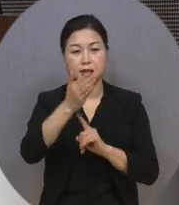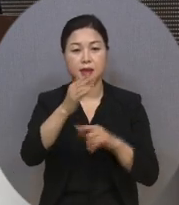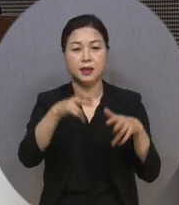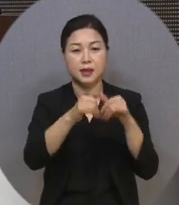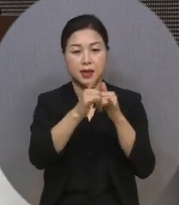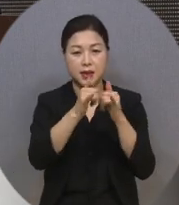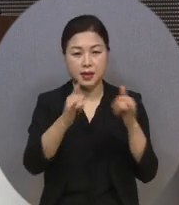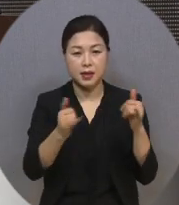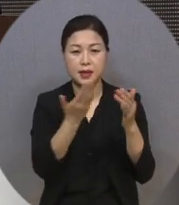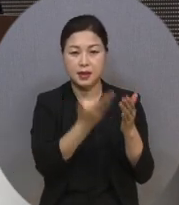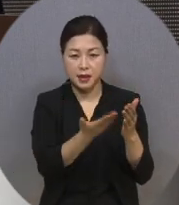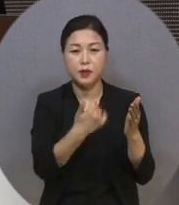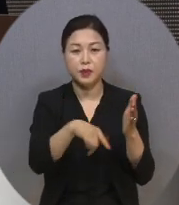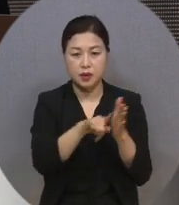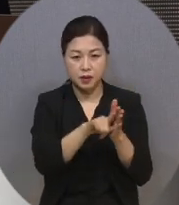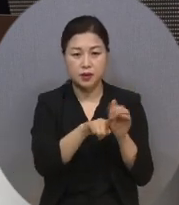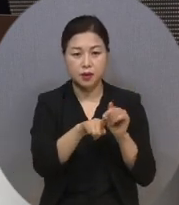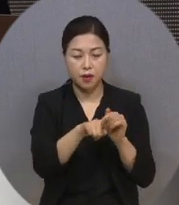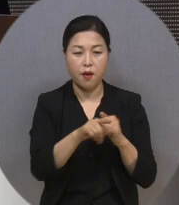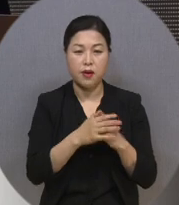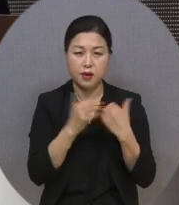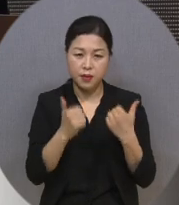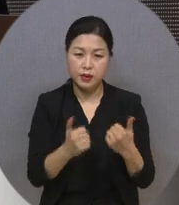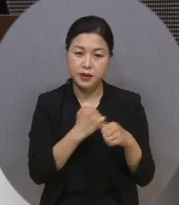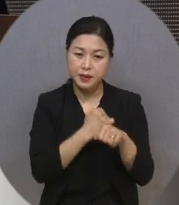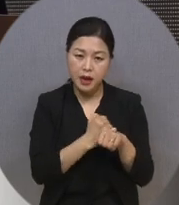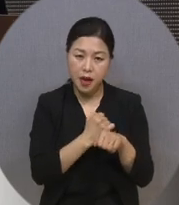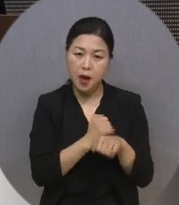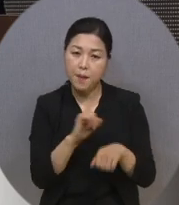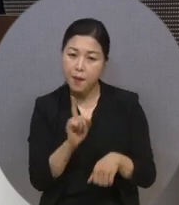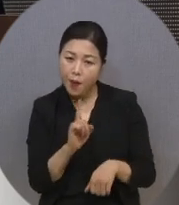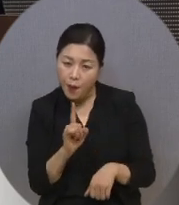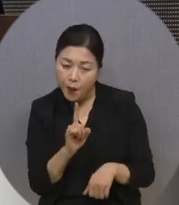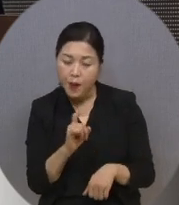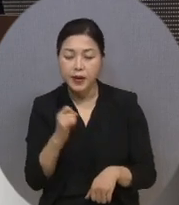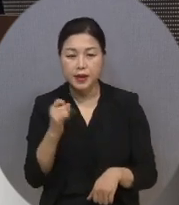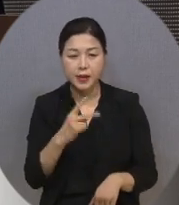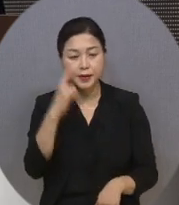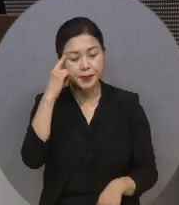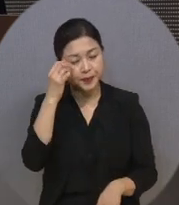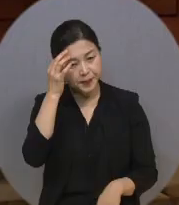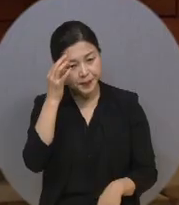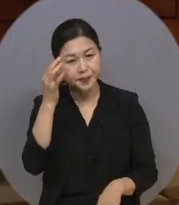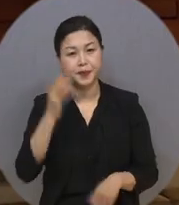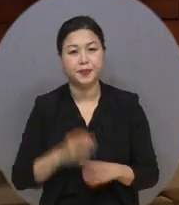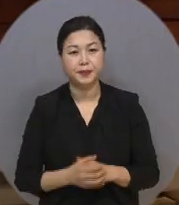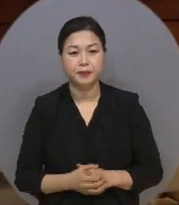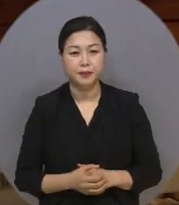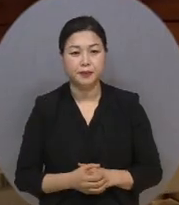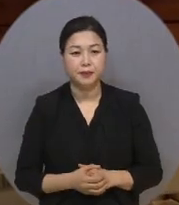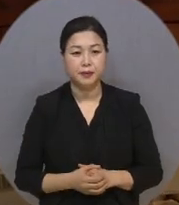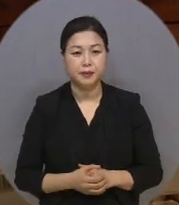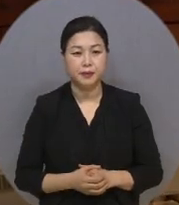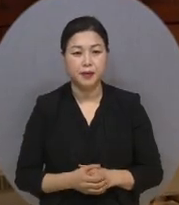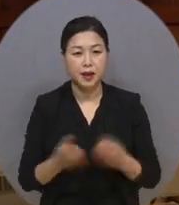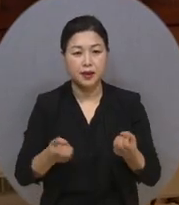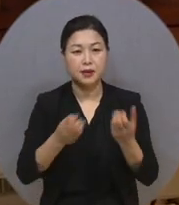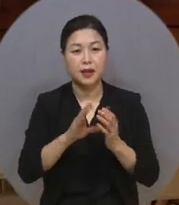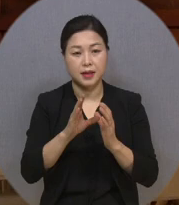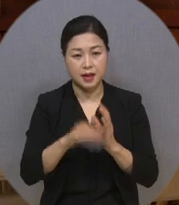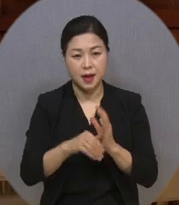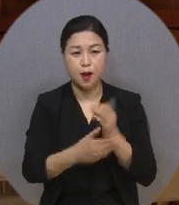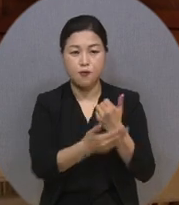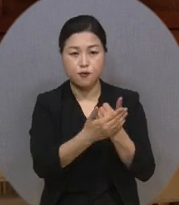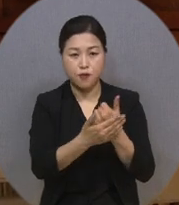위해서 무엇을 얼마나 열심히 하고 있나 다시 되돌아오게 됩니다. 특별히 이날 행사는